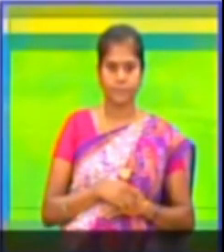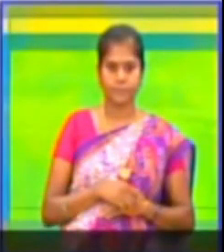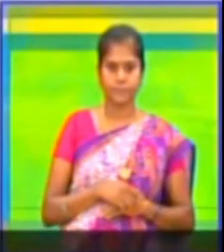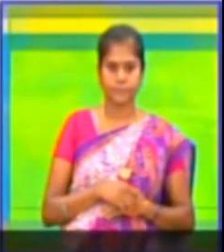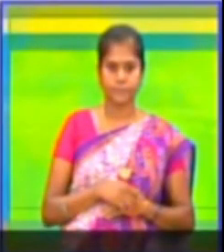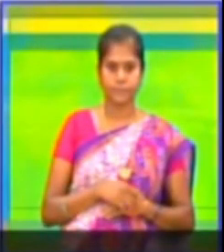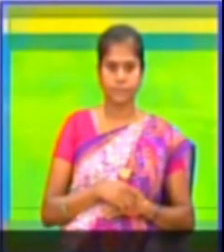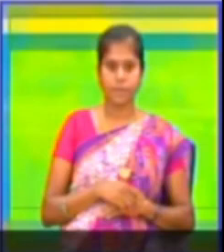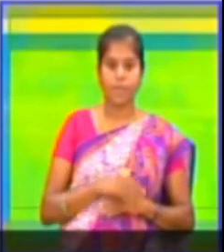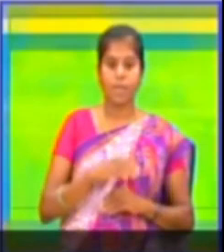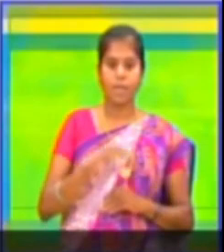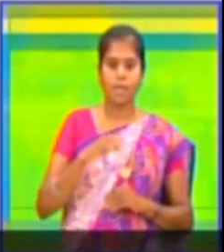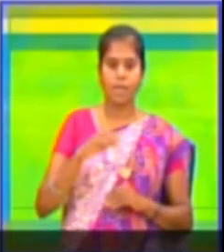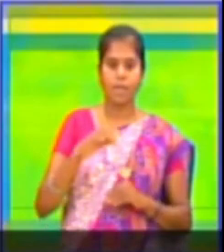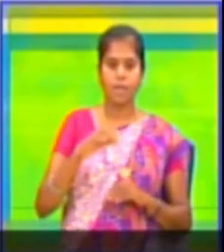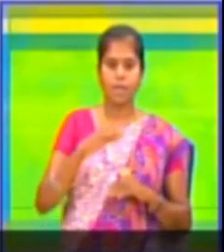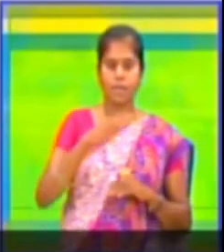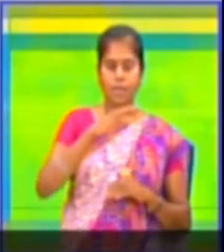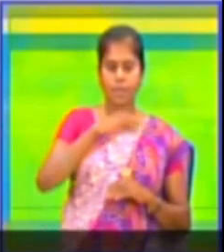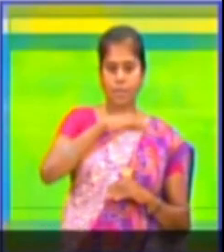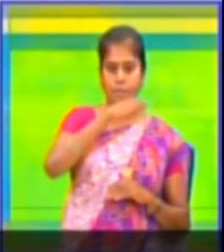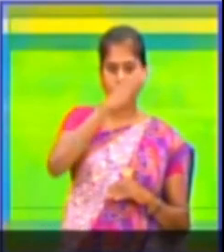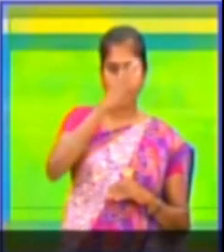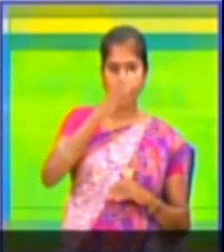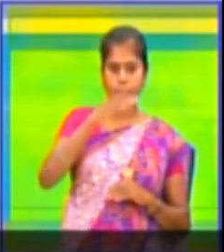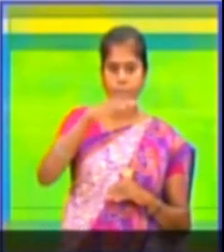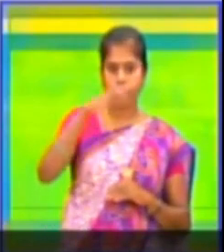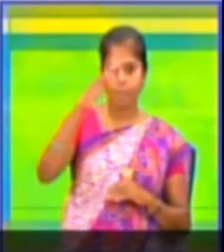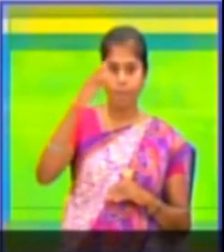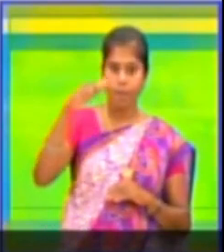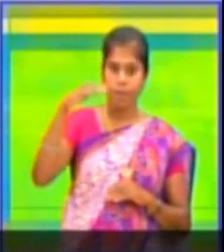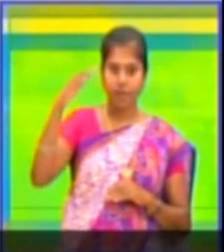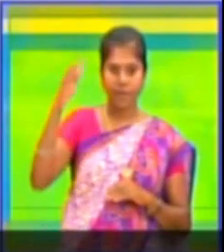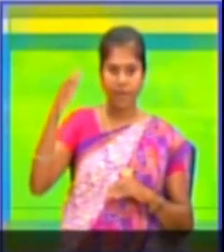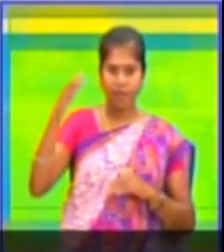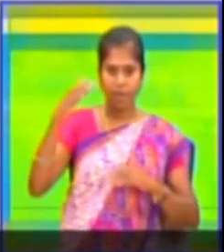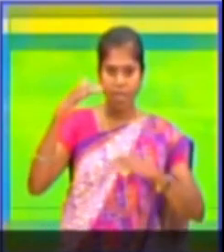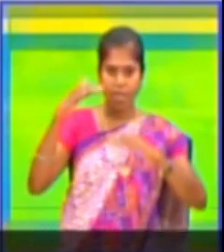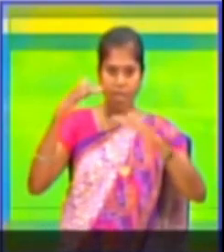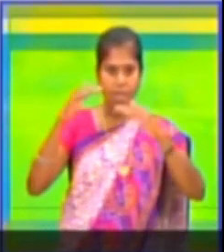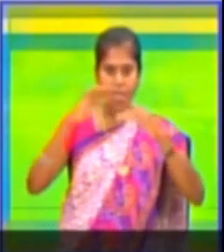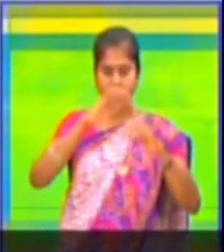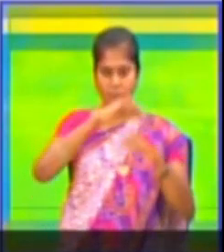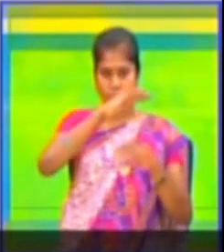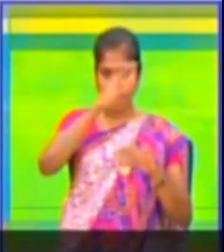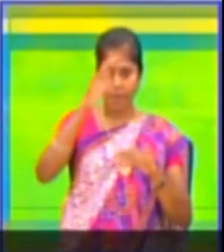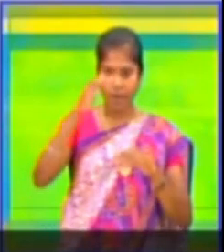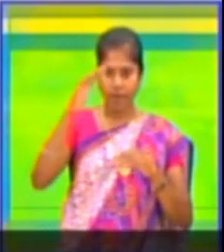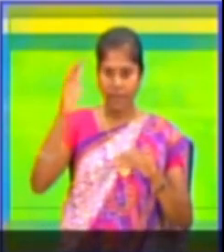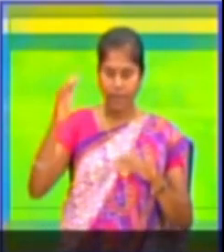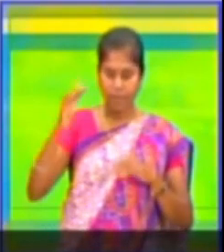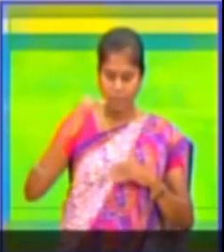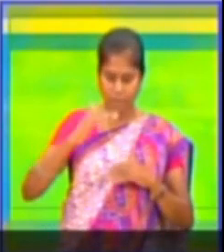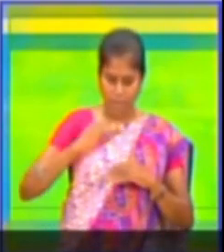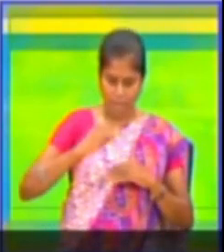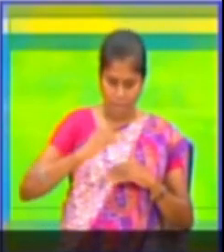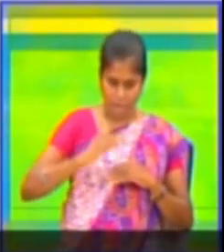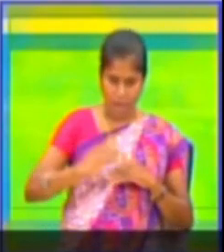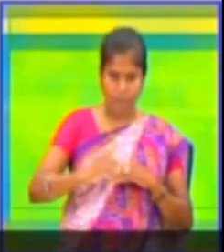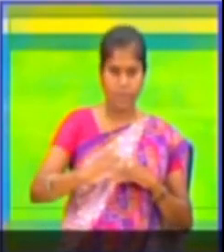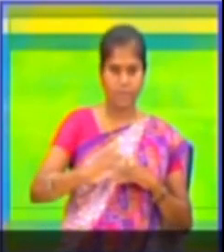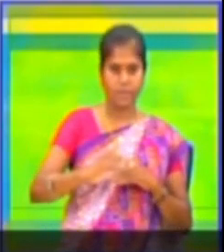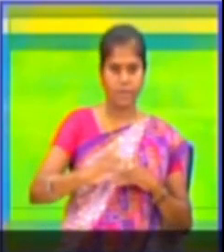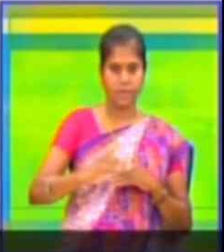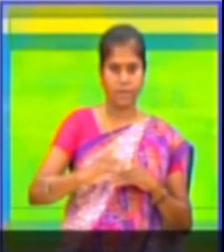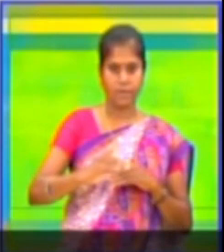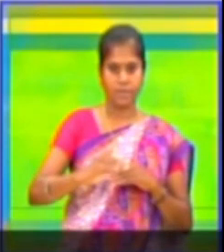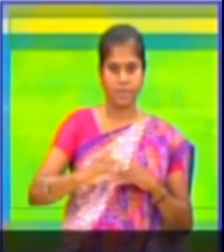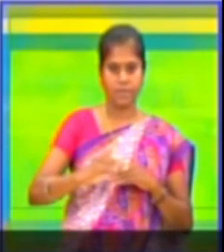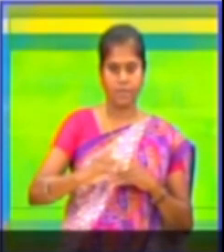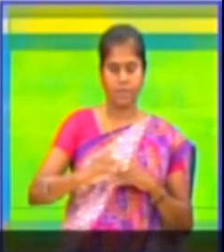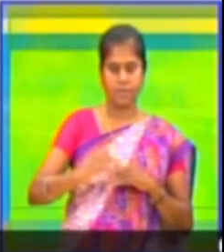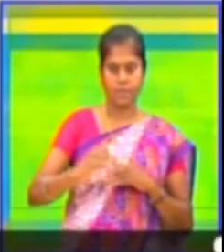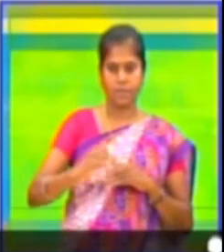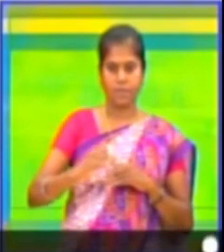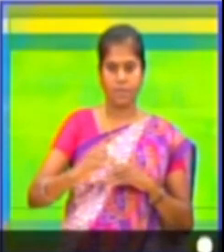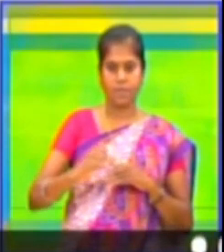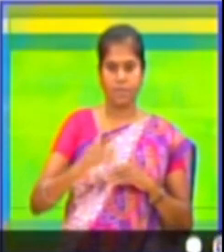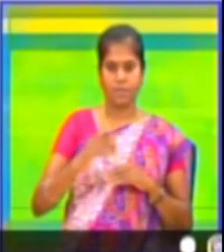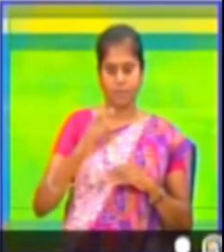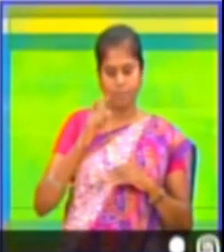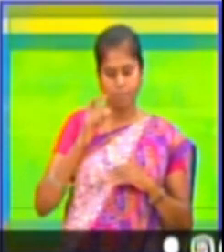ராக்கி மலைத்தொடர்களுடைய மலை அடிவாரத்தில் இந்த உயர் சமவெளிகள் காணப்படுது. மேற்கு பகுதியில் இந்த உயர்